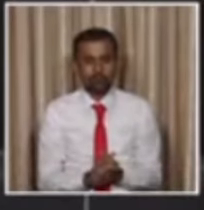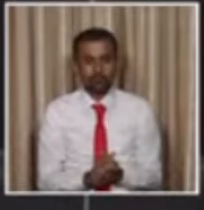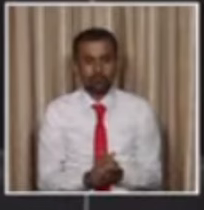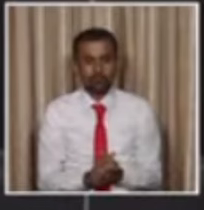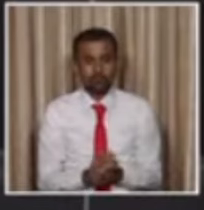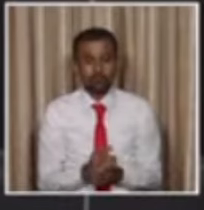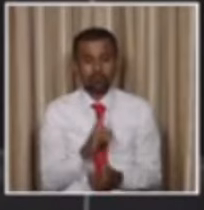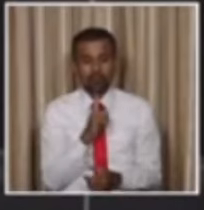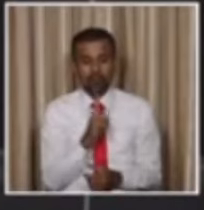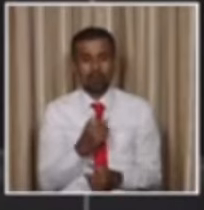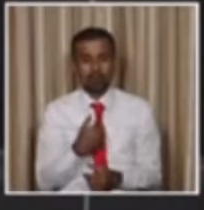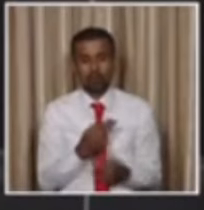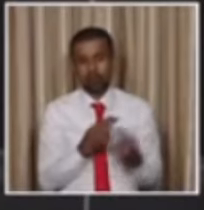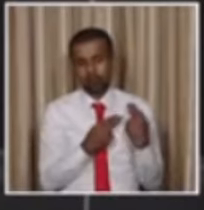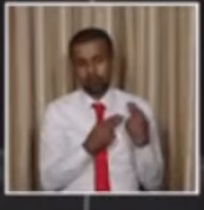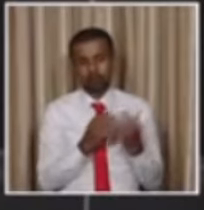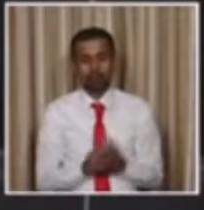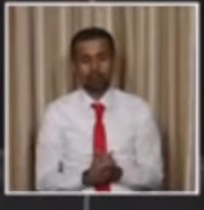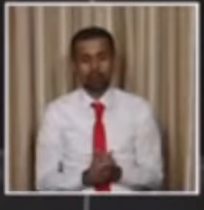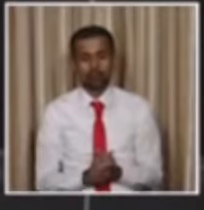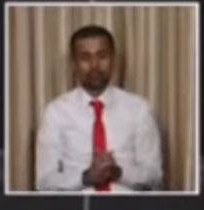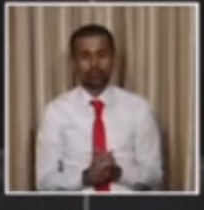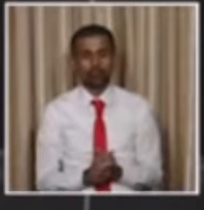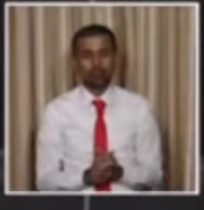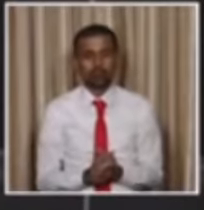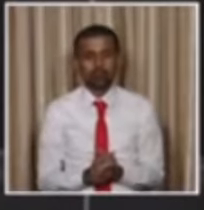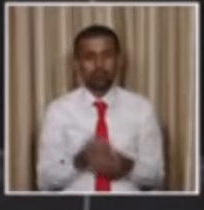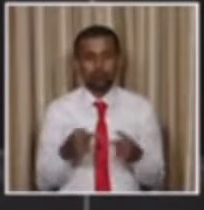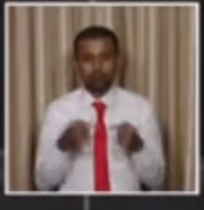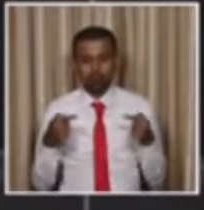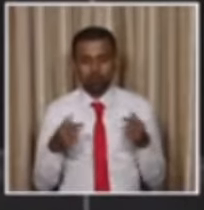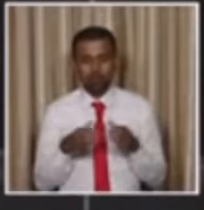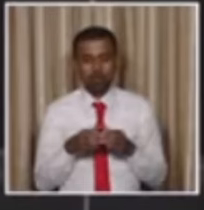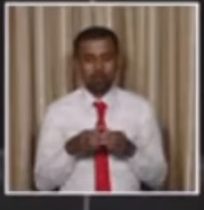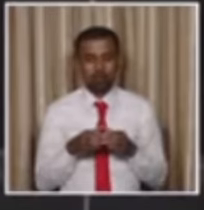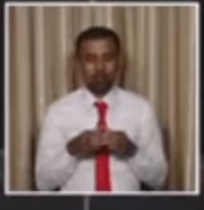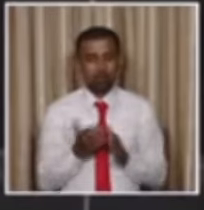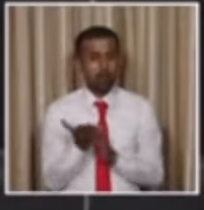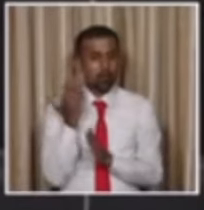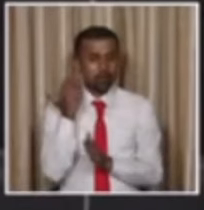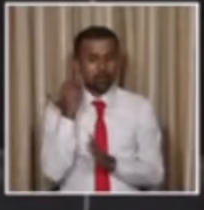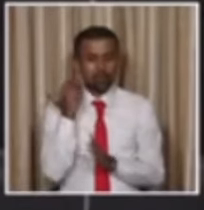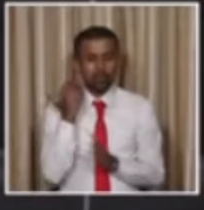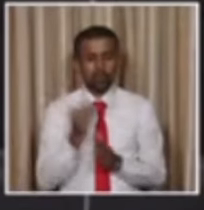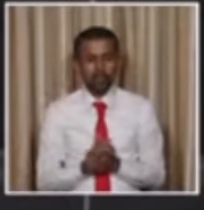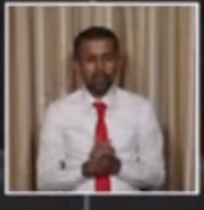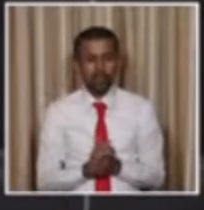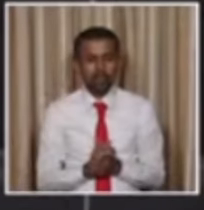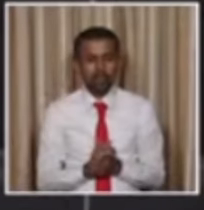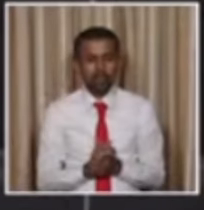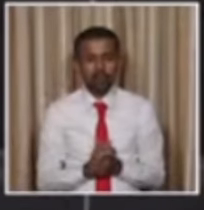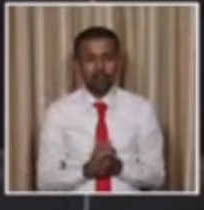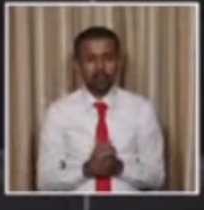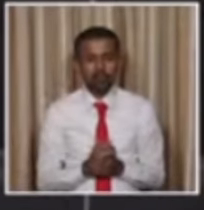සිහිපත් කිරීම අපේ යුතුකමක්. ඒ නිසා විරුද්ධ පක්ෂයේ මේ පසුගිය දවස් දෙකේම උත්සාහ